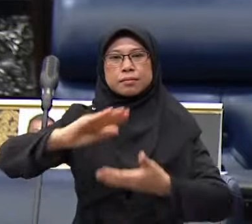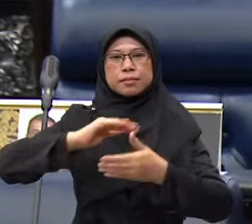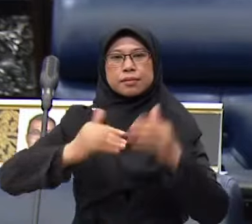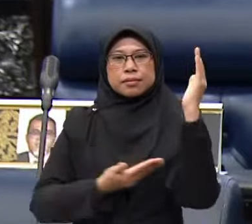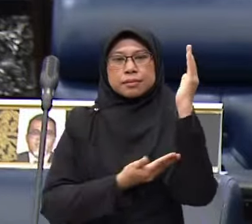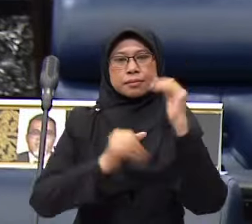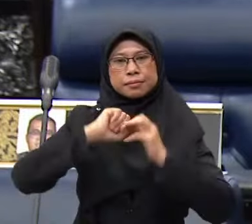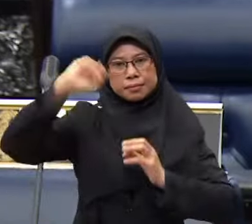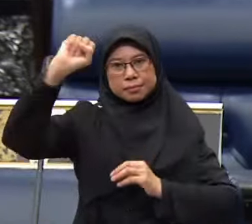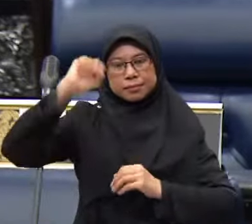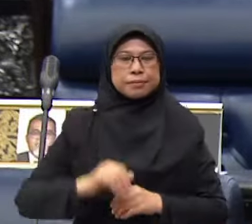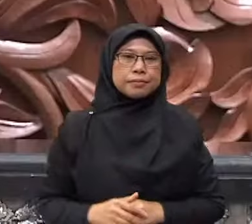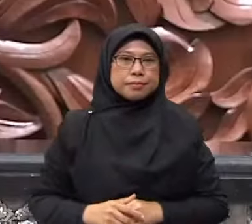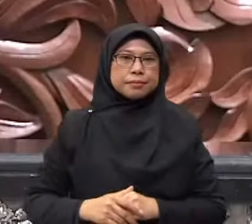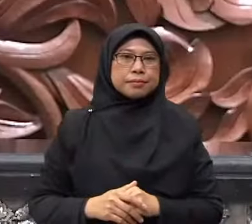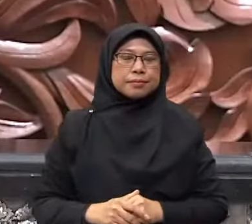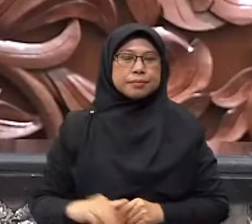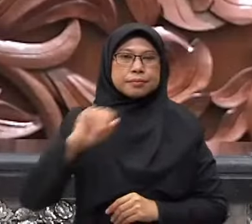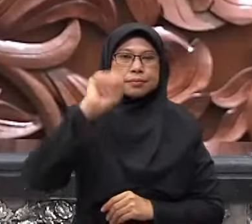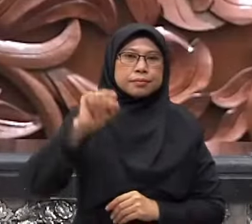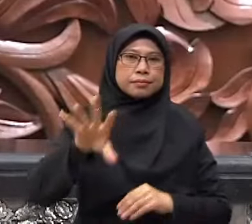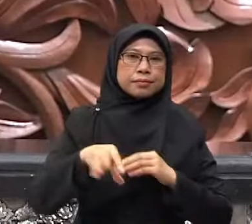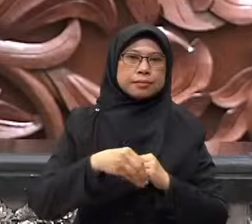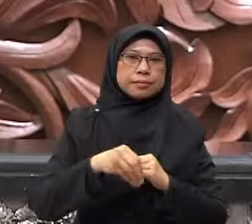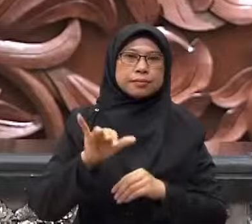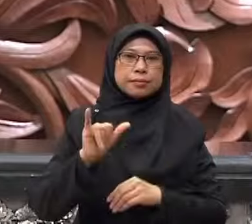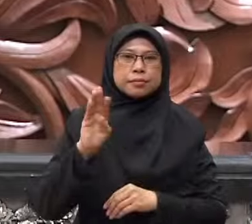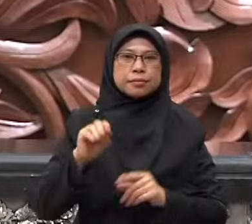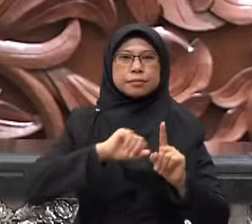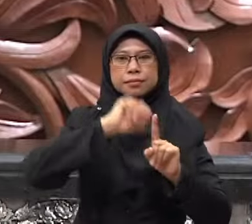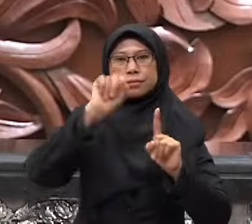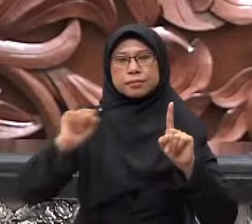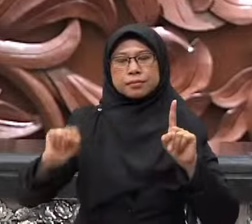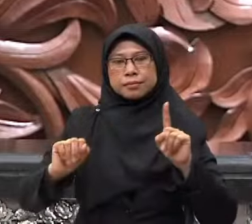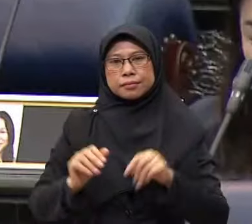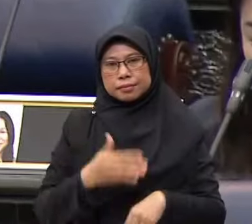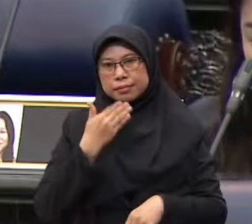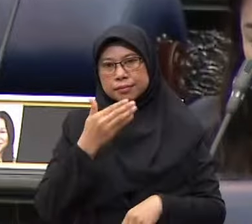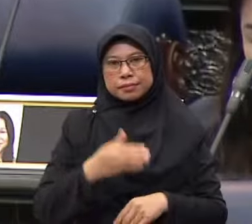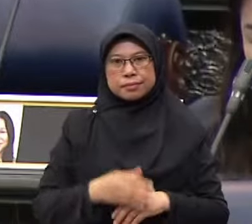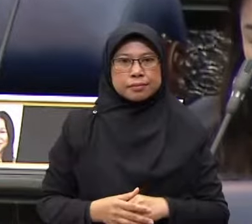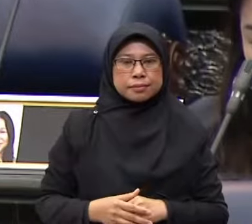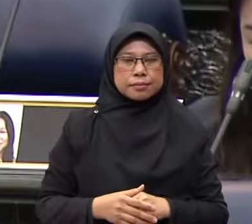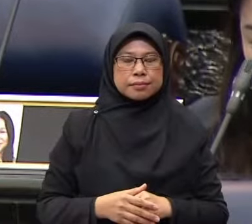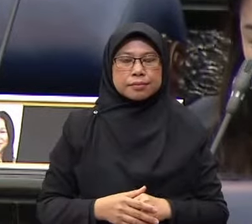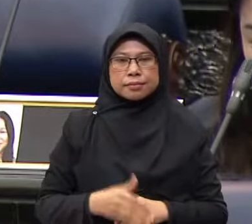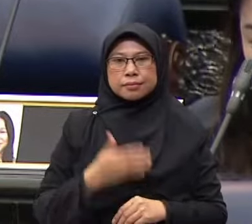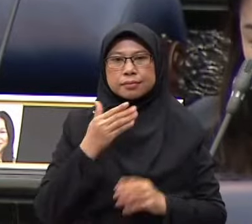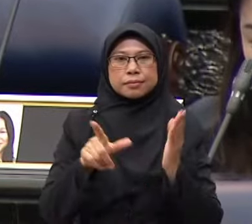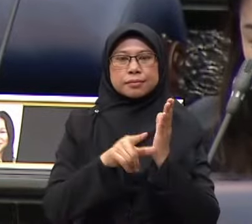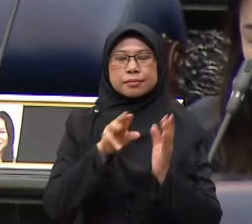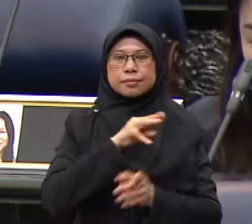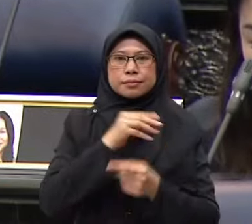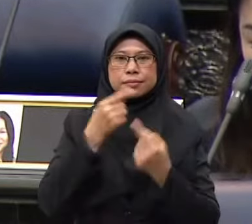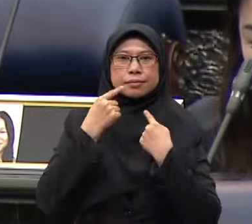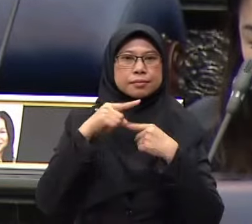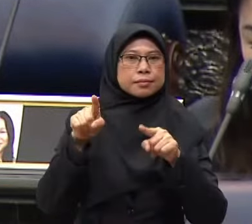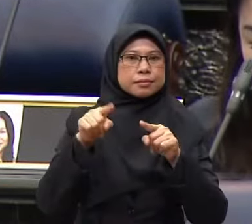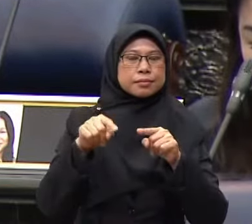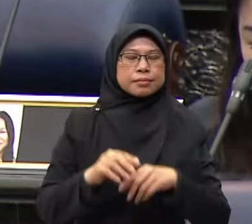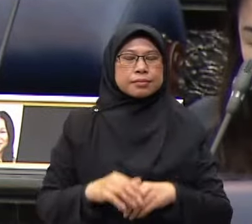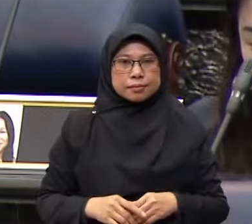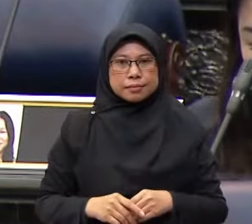sekian terima kasih soalan tambahan yang berhormat Sandakan Terima kasih dat speaker Terima kasih timbalan menteri atas jawapan yang